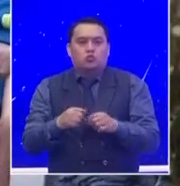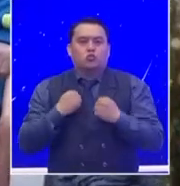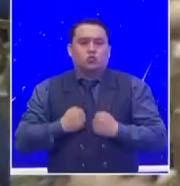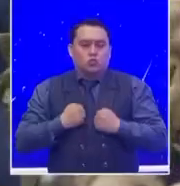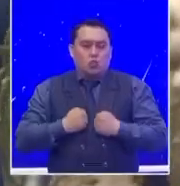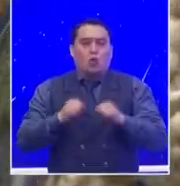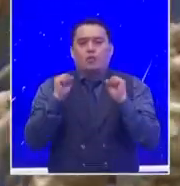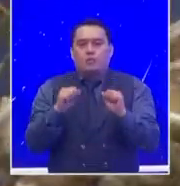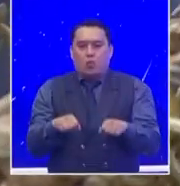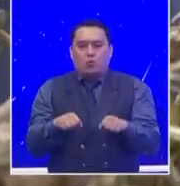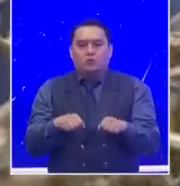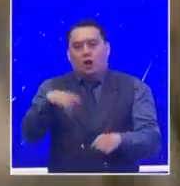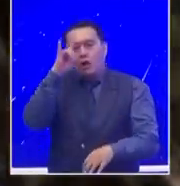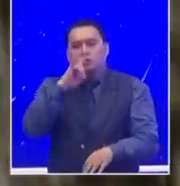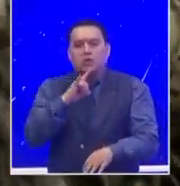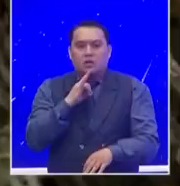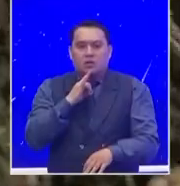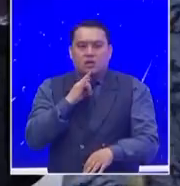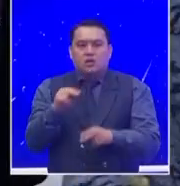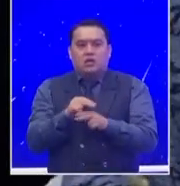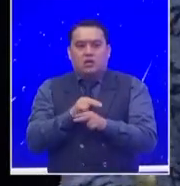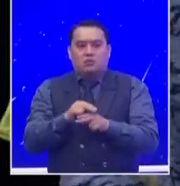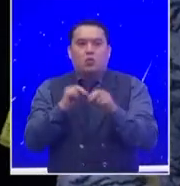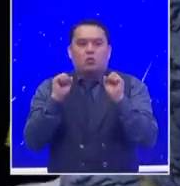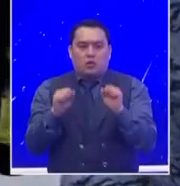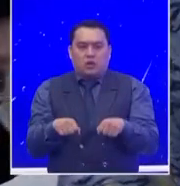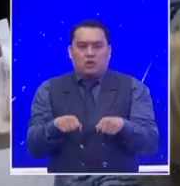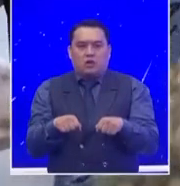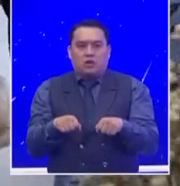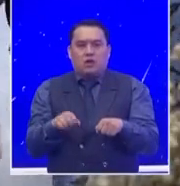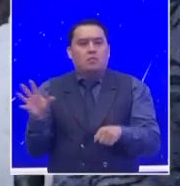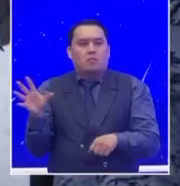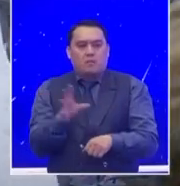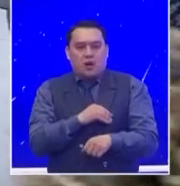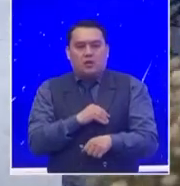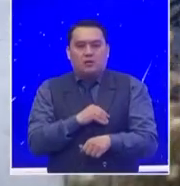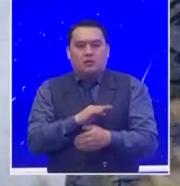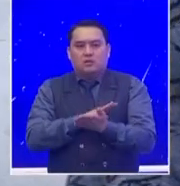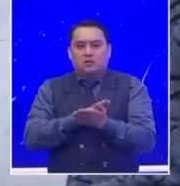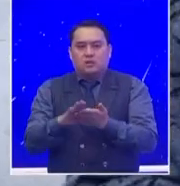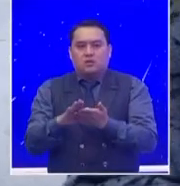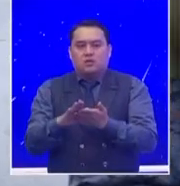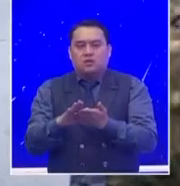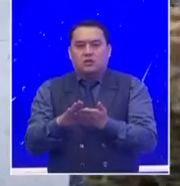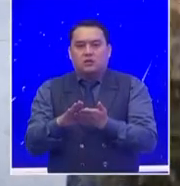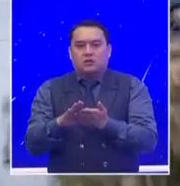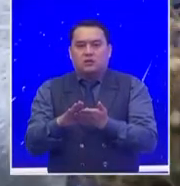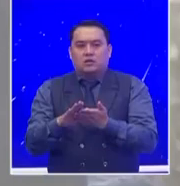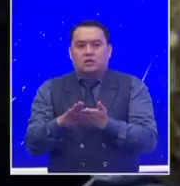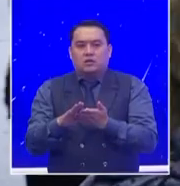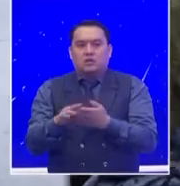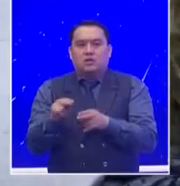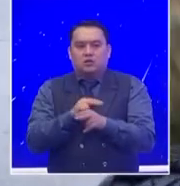болады. Мынау енді қазақи емдесек те болады бұны. Бұнымен бір нәрсені тазалауға да